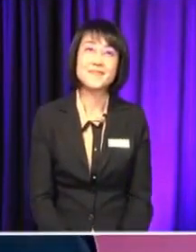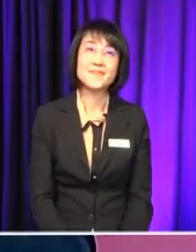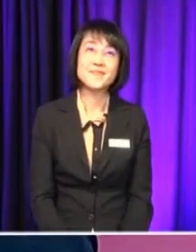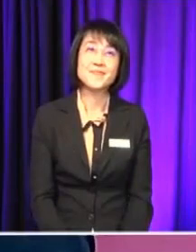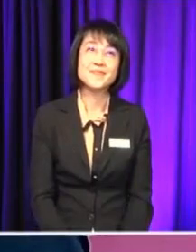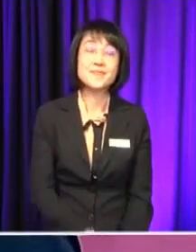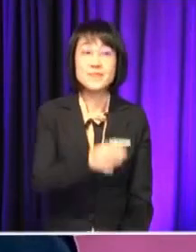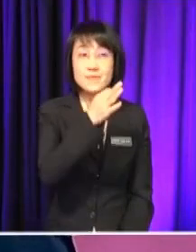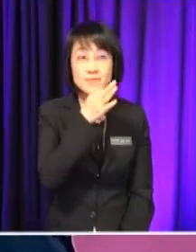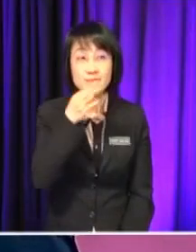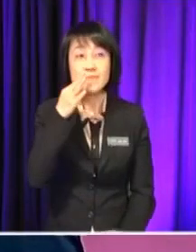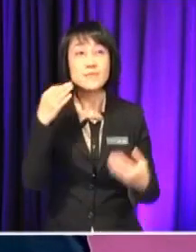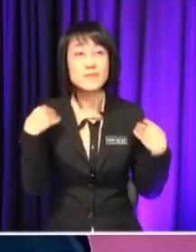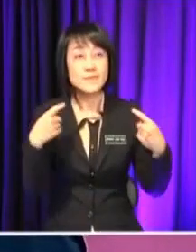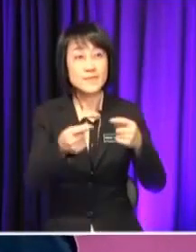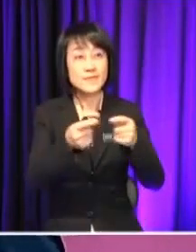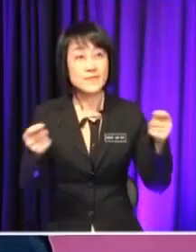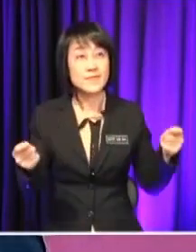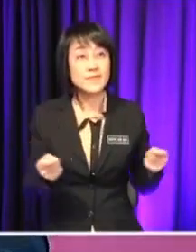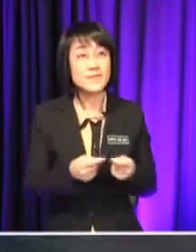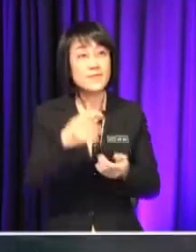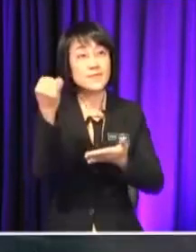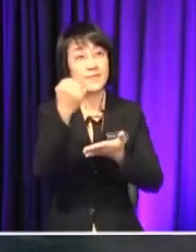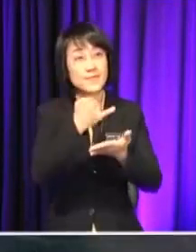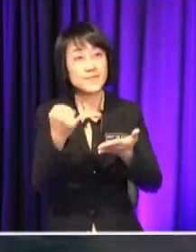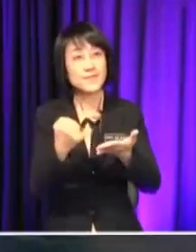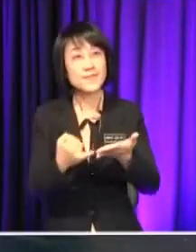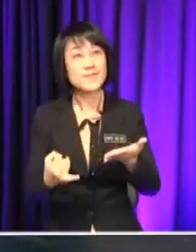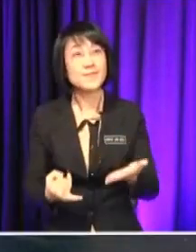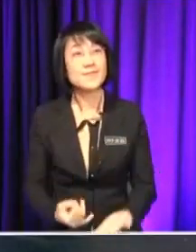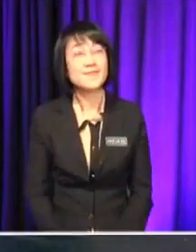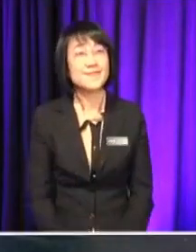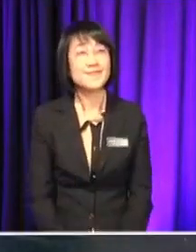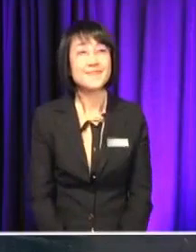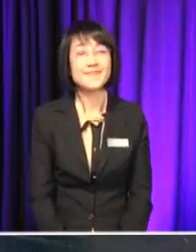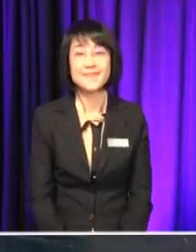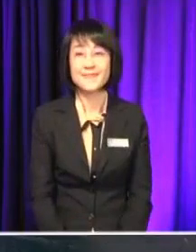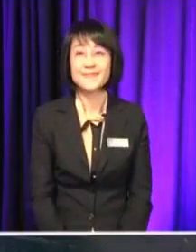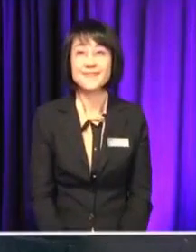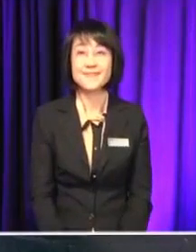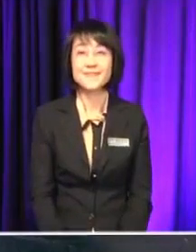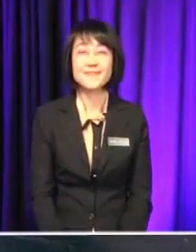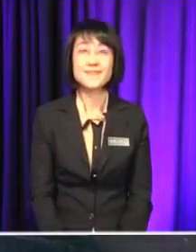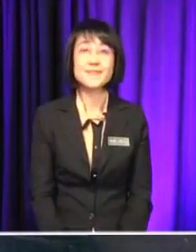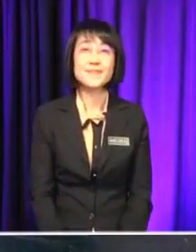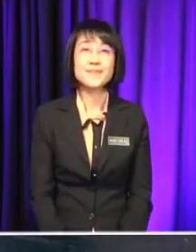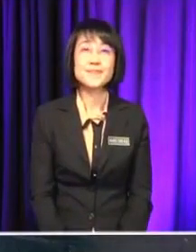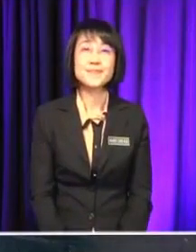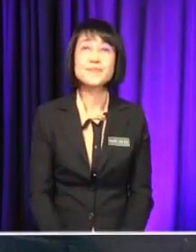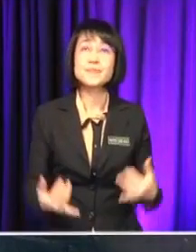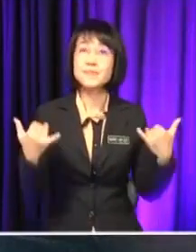tempatnya melukiskan Aduh Teguh kebetulan buat saya ada eee papan putih di depan putih Oke baik sekarang